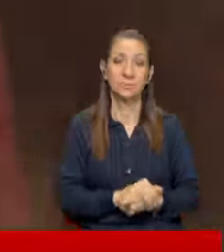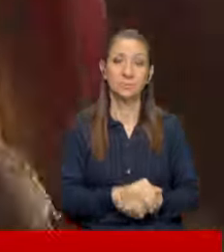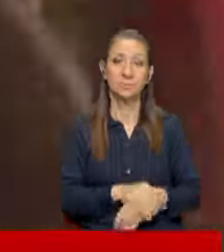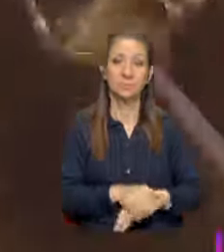i